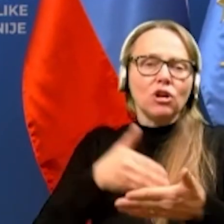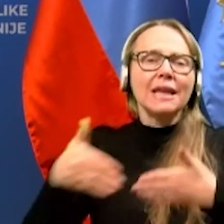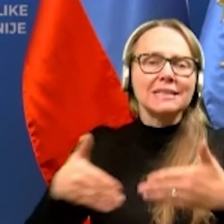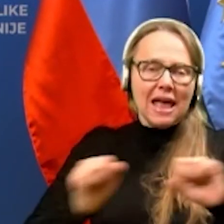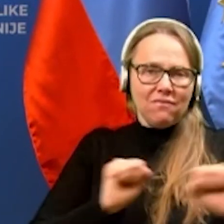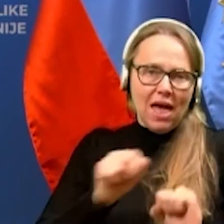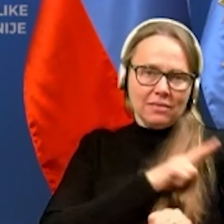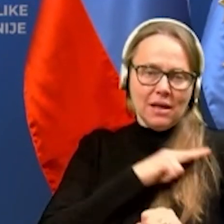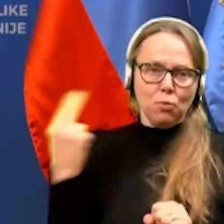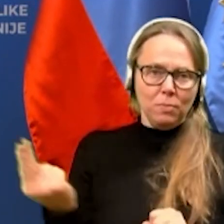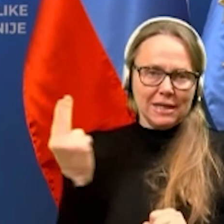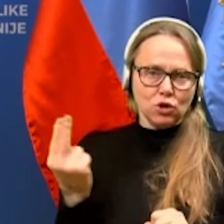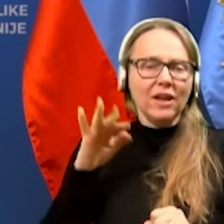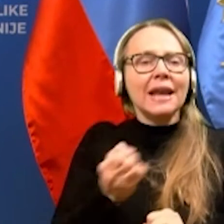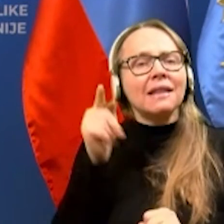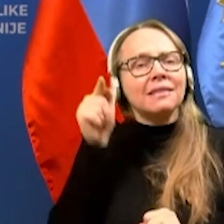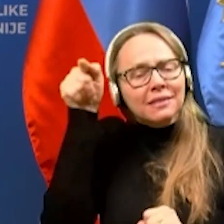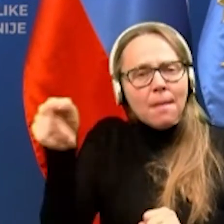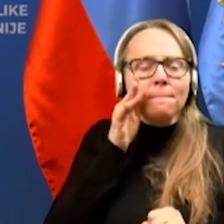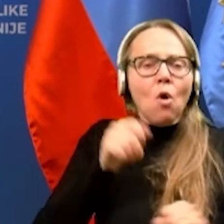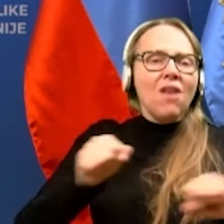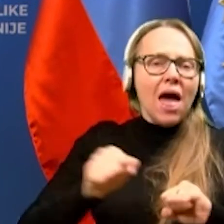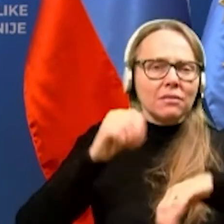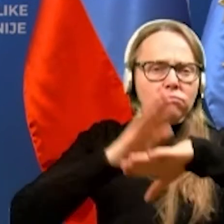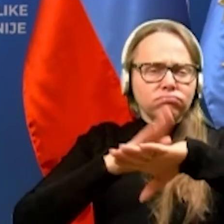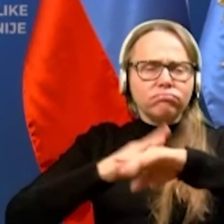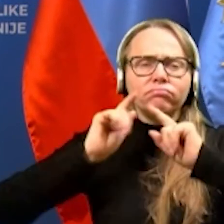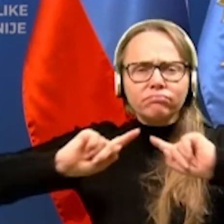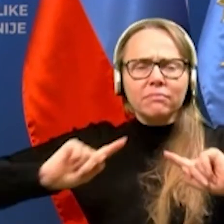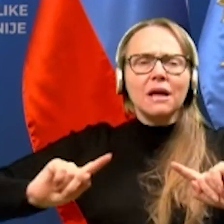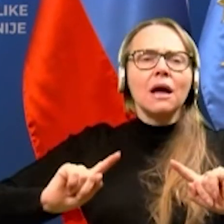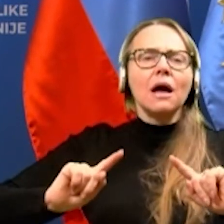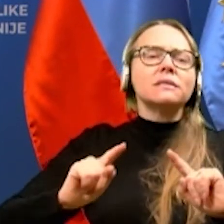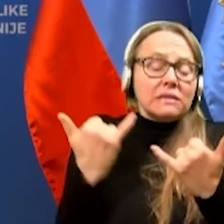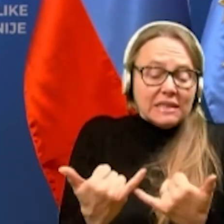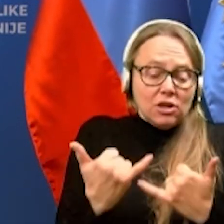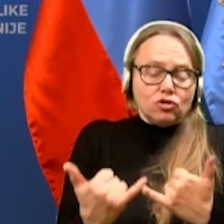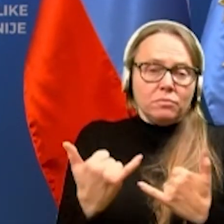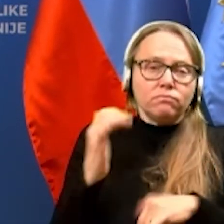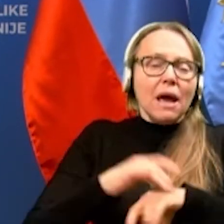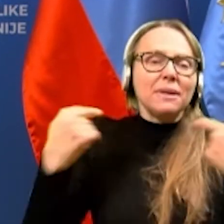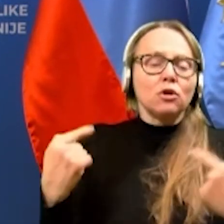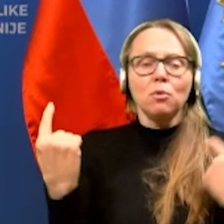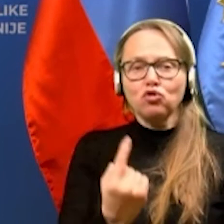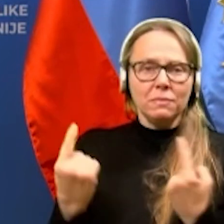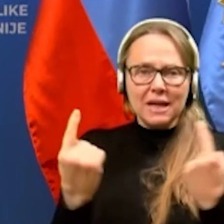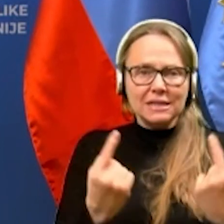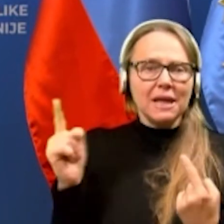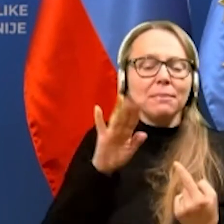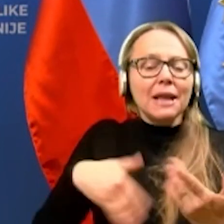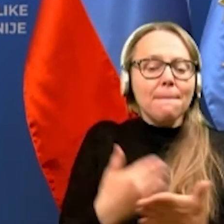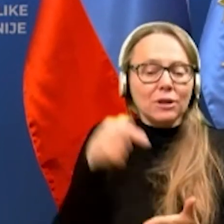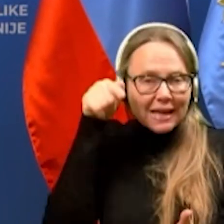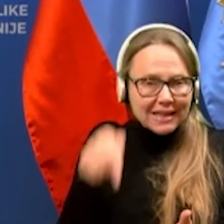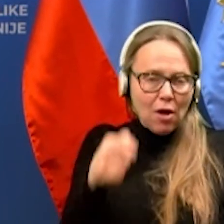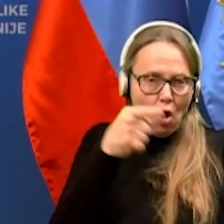Slovenije, na kateri se bo vlada seznanila z aktualnimi epidemiološkimi razmerami in se na podlagi teh odločila